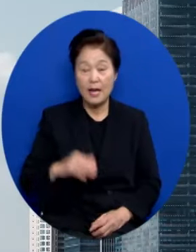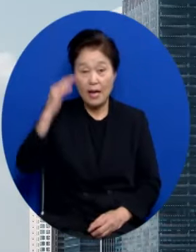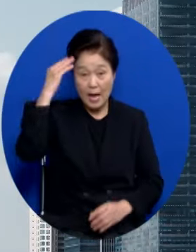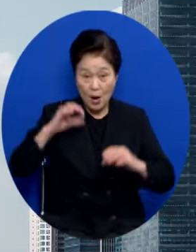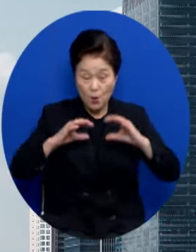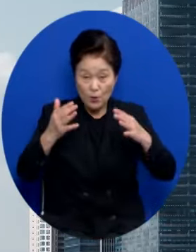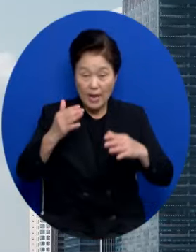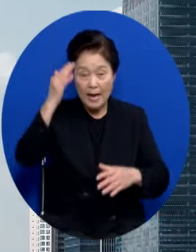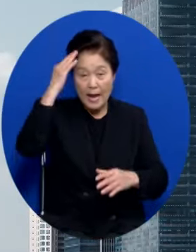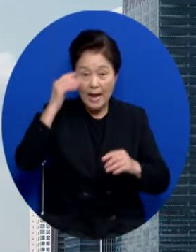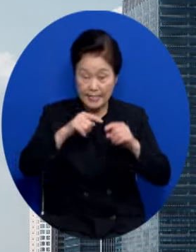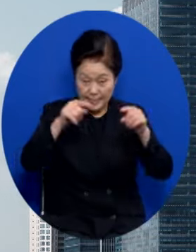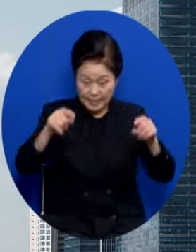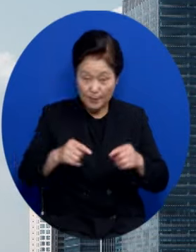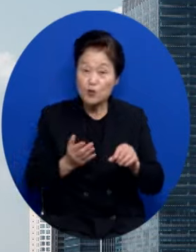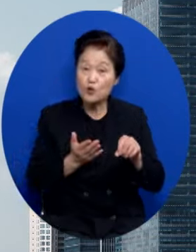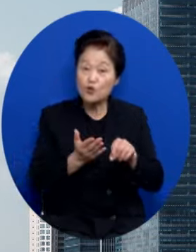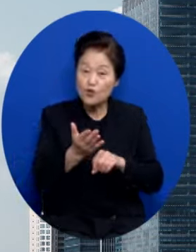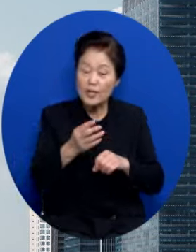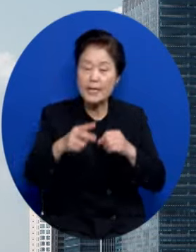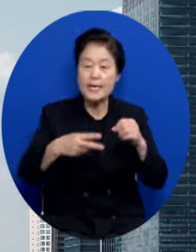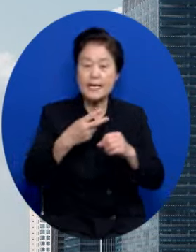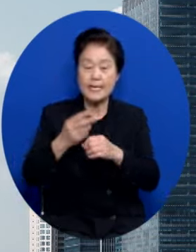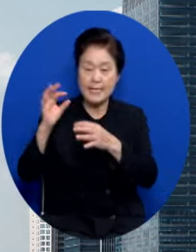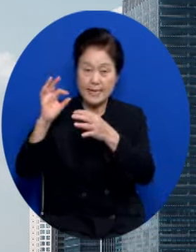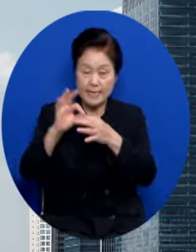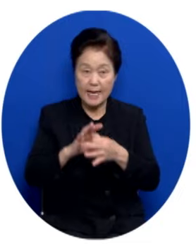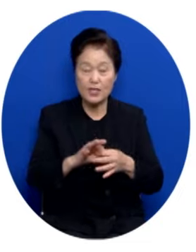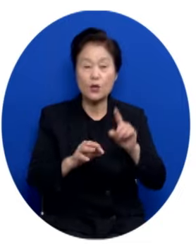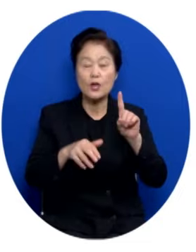우리나라의 김 수출액이 2년 연속 1조 원을 달성했습니다.